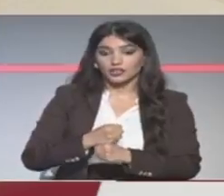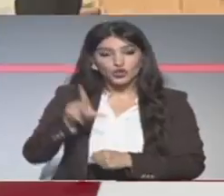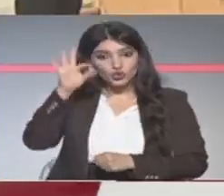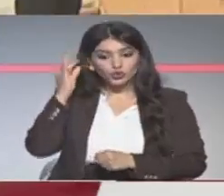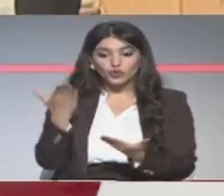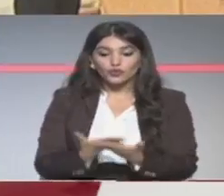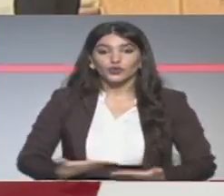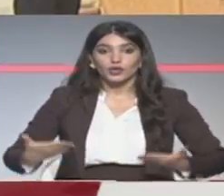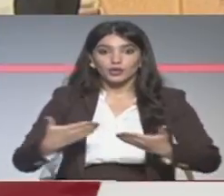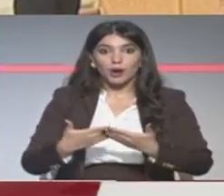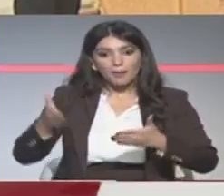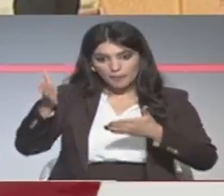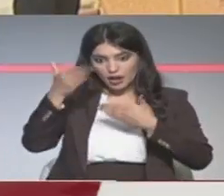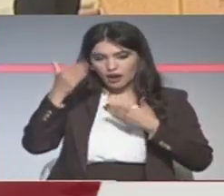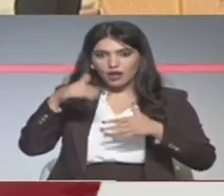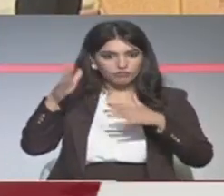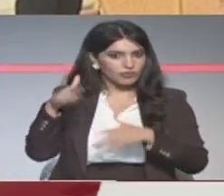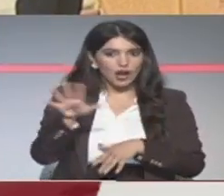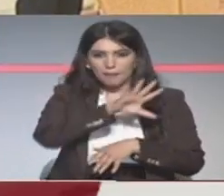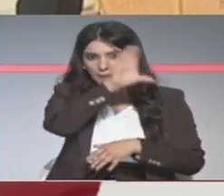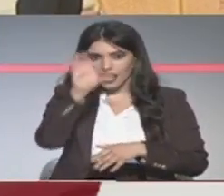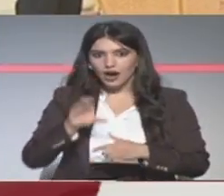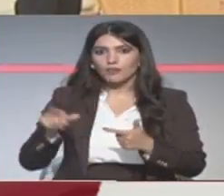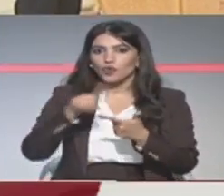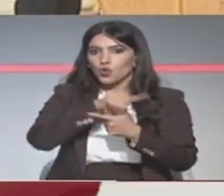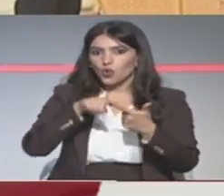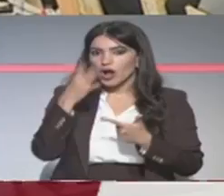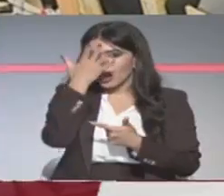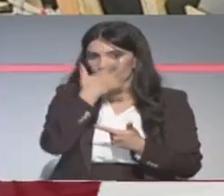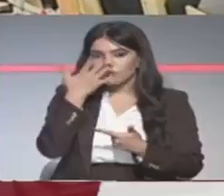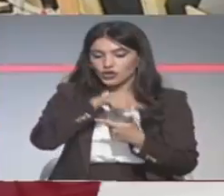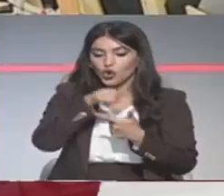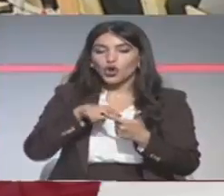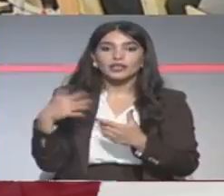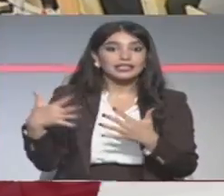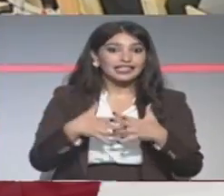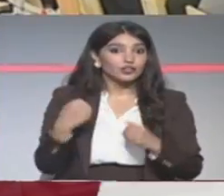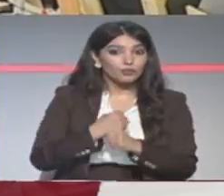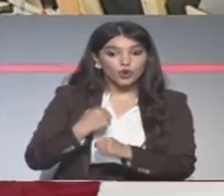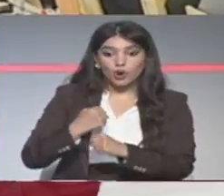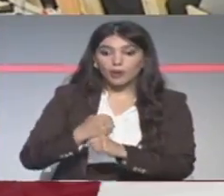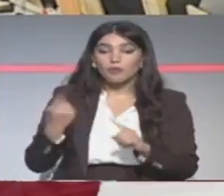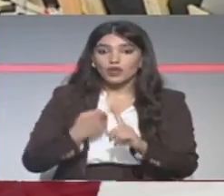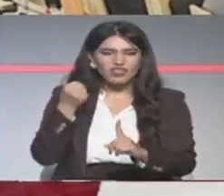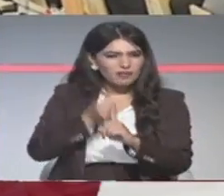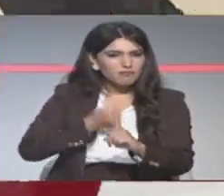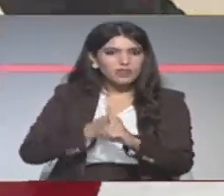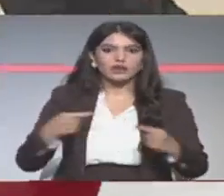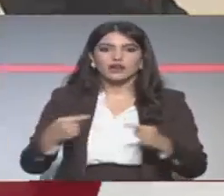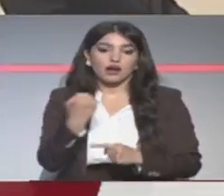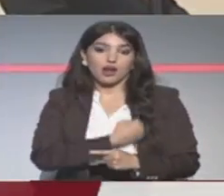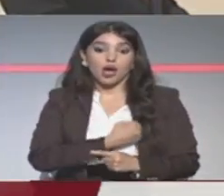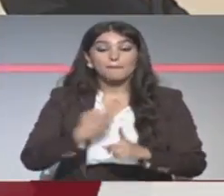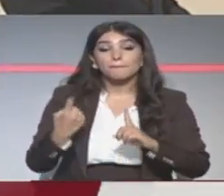محيطها الإقليمي والمغاربي والعربي والإفريقي على أساس التعاون في شتى المجالات ومنها مكافحة الإرهاب، وعلى